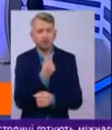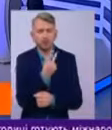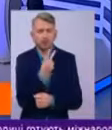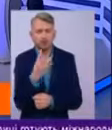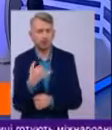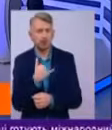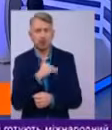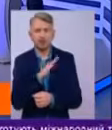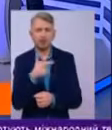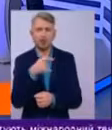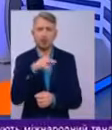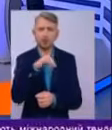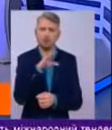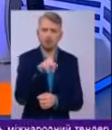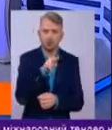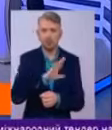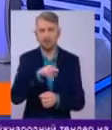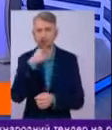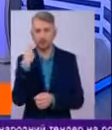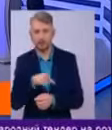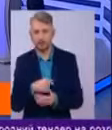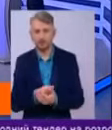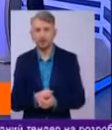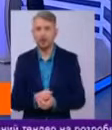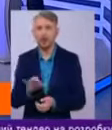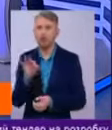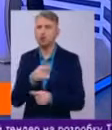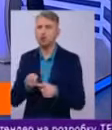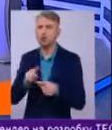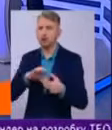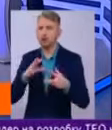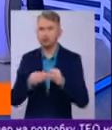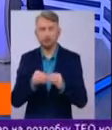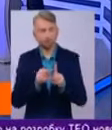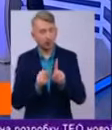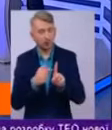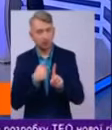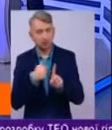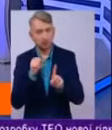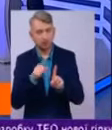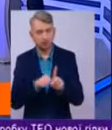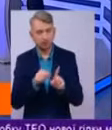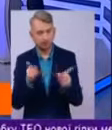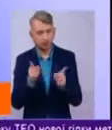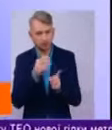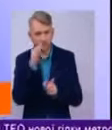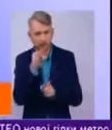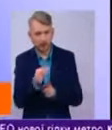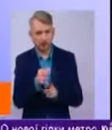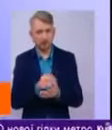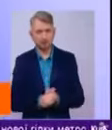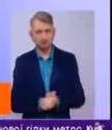нас не Голлівуд, у нас не Росія. Щодо цих наслідків. До речі, тут я можу коротку репліку.